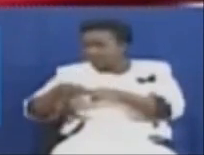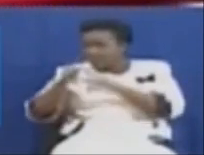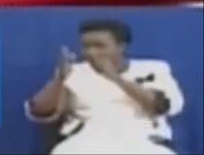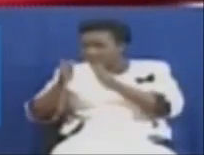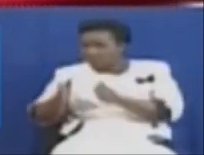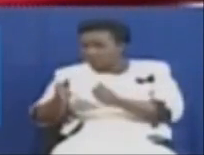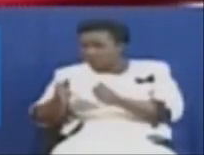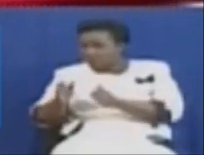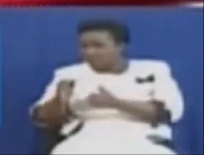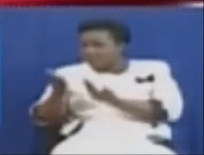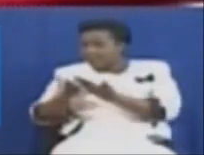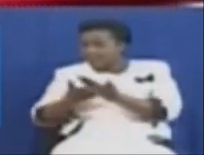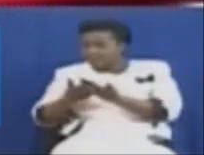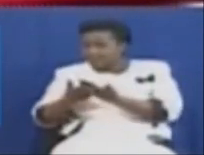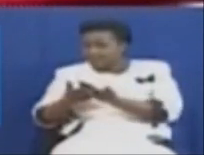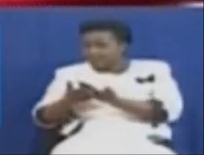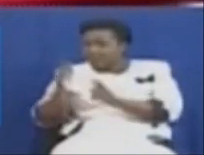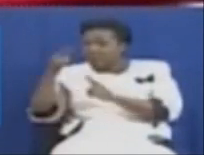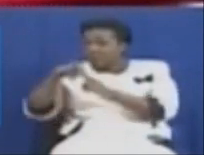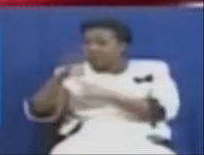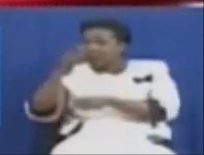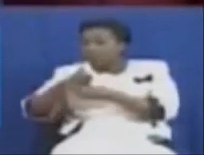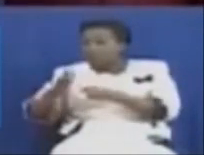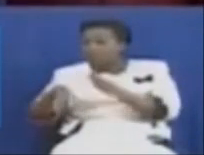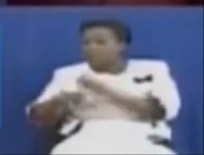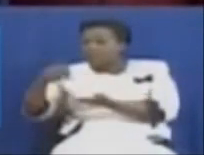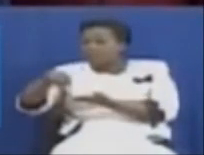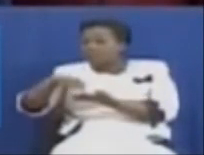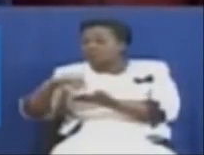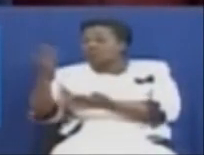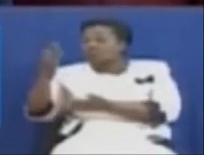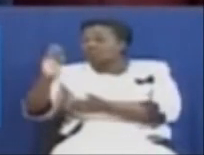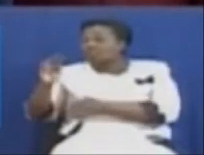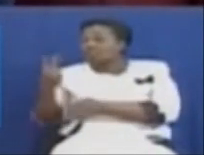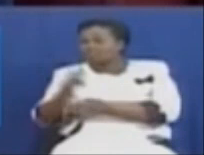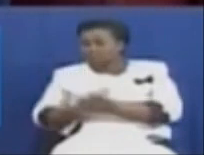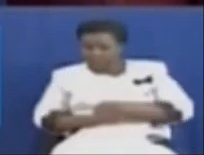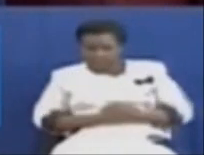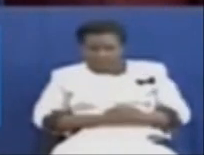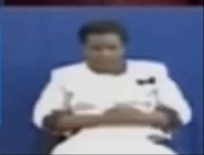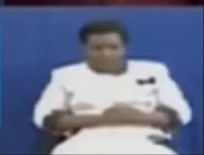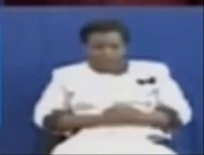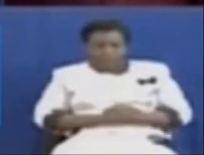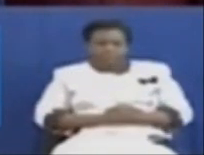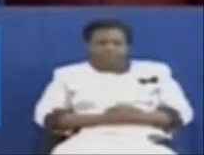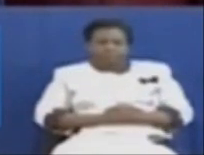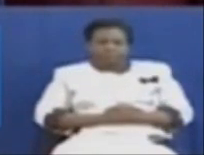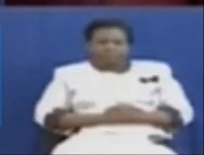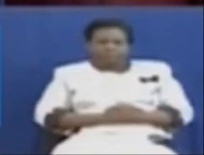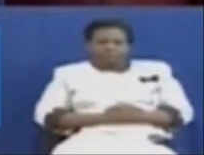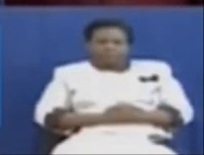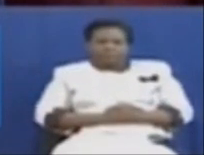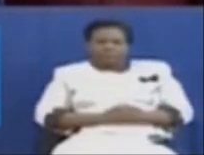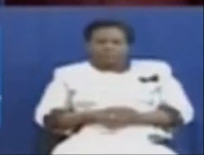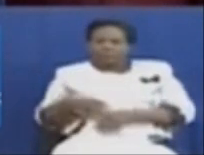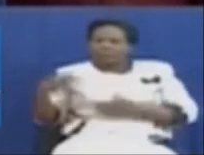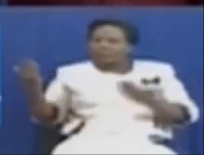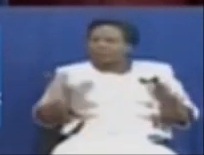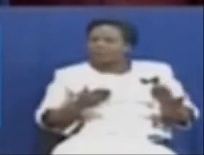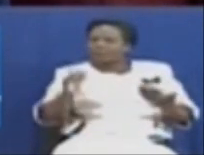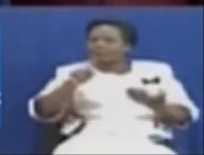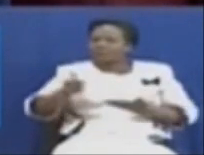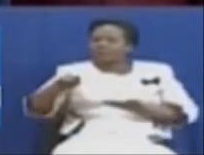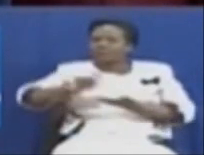serikali, msimamo wetu wa kwamba watoto walelewe na wazazi, hilo ndio jukumu la